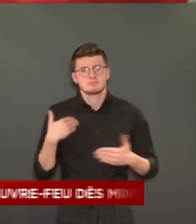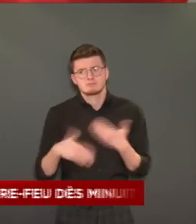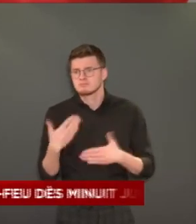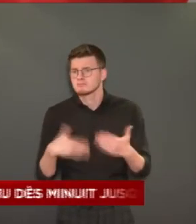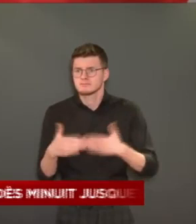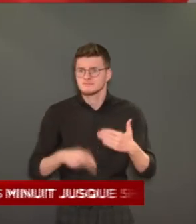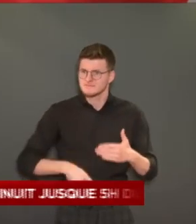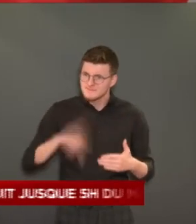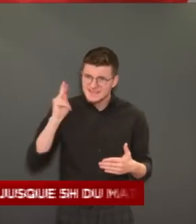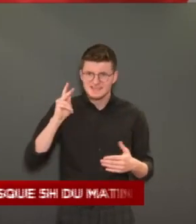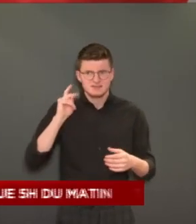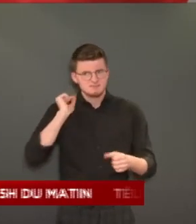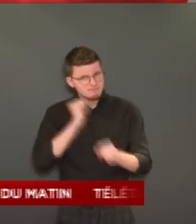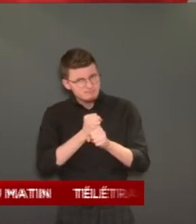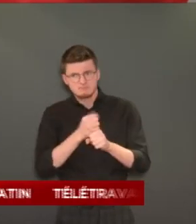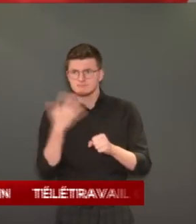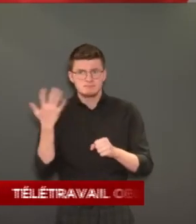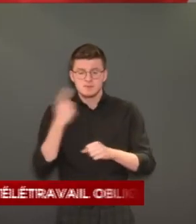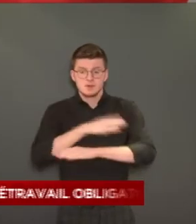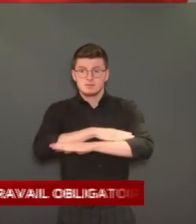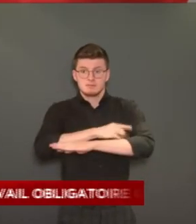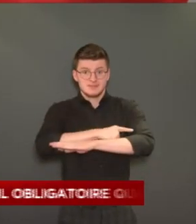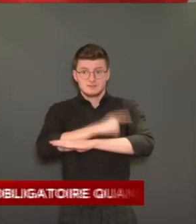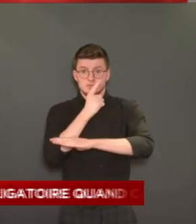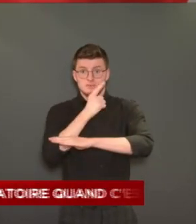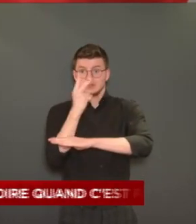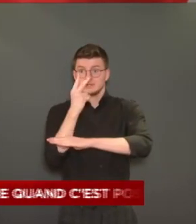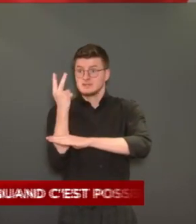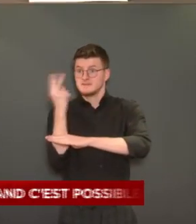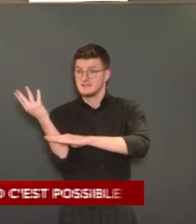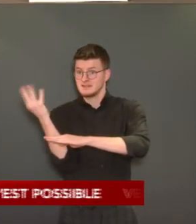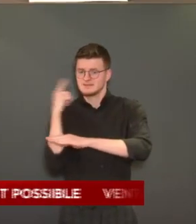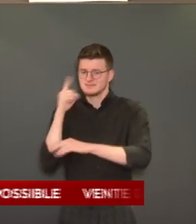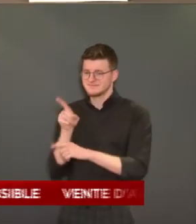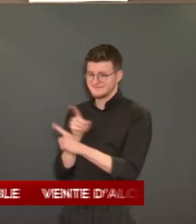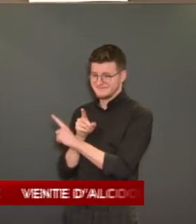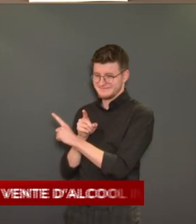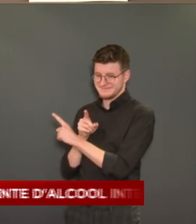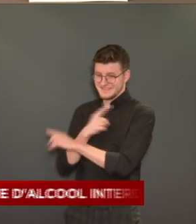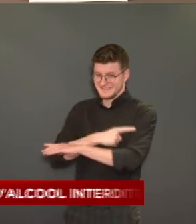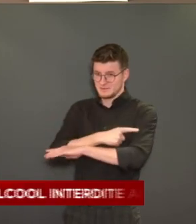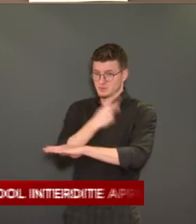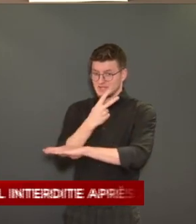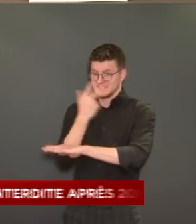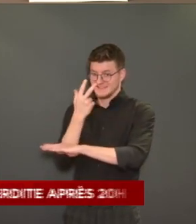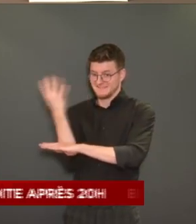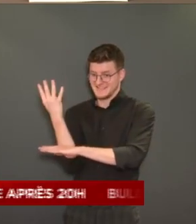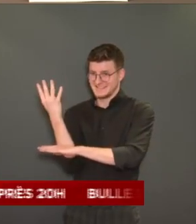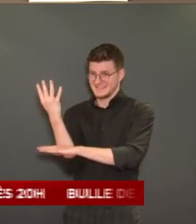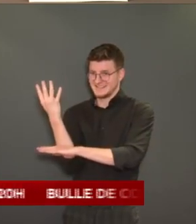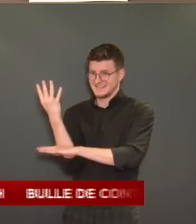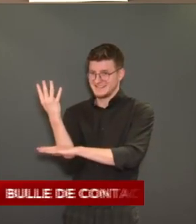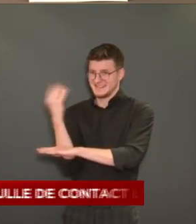que nous avançons ici au niveau de notre baromètre. Et vous voyez notre baromètre, nous l'avons projeté. Eh bien, ce